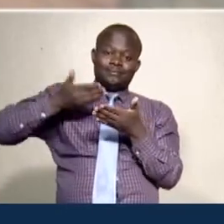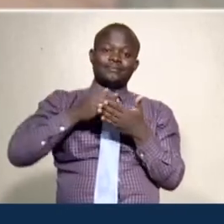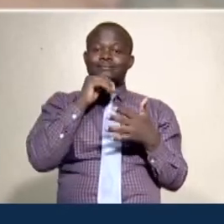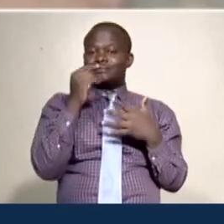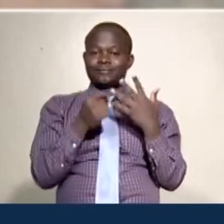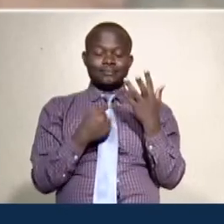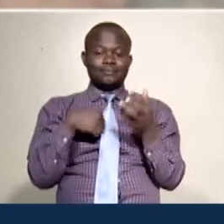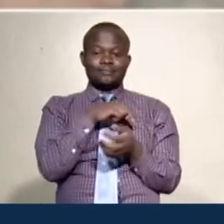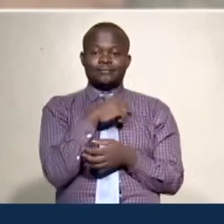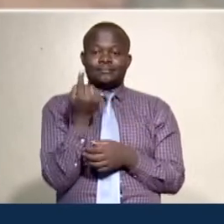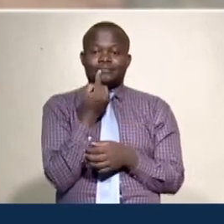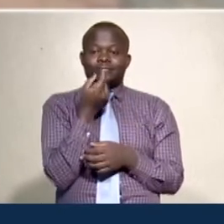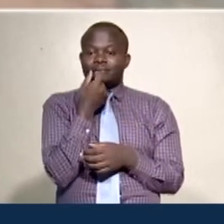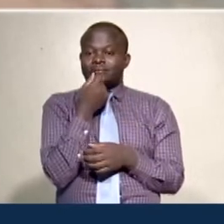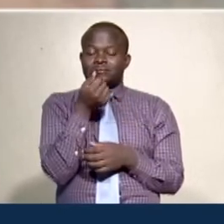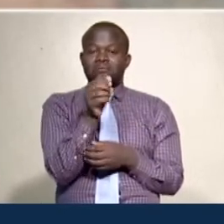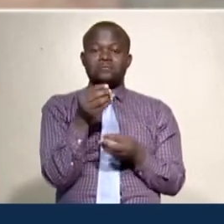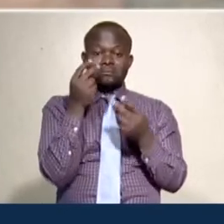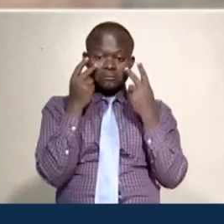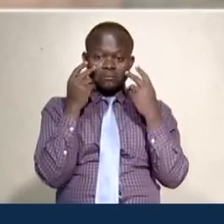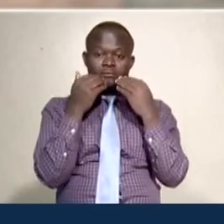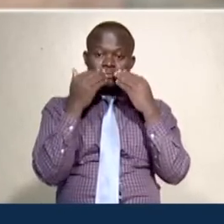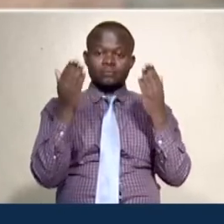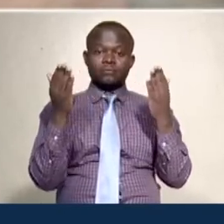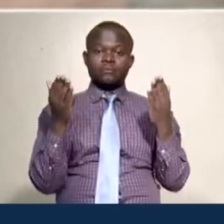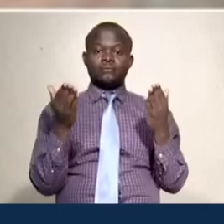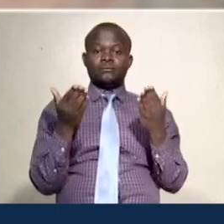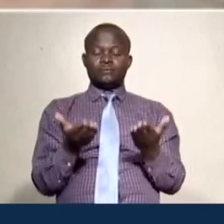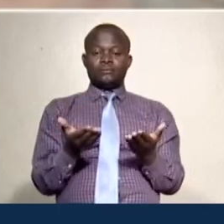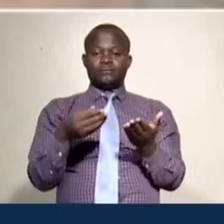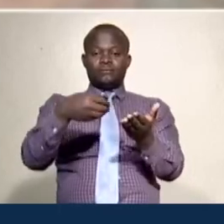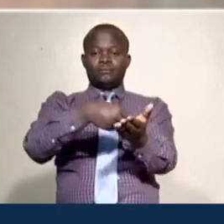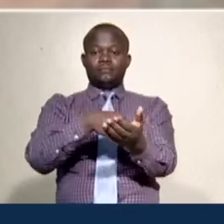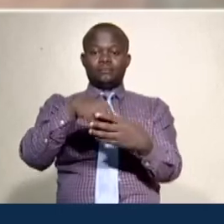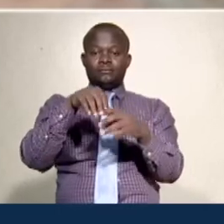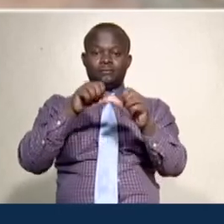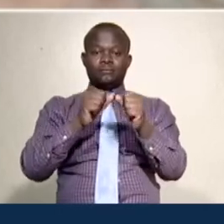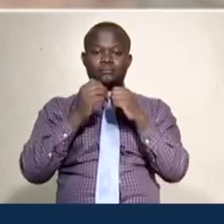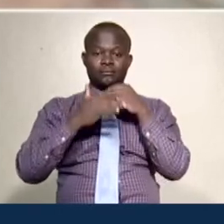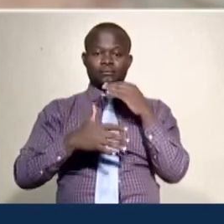kintu. Nta muti waho nari nawe. Usibye ngo kubagushize kuko. Nakabankizemo bamfata amaraso.